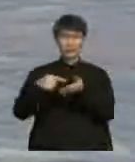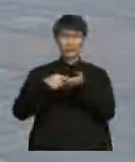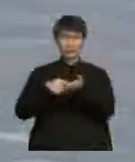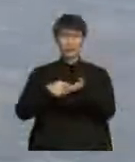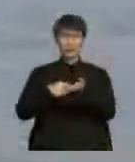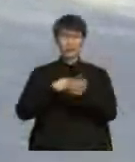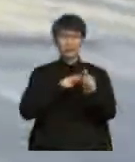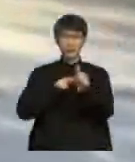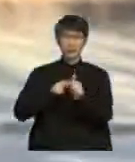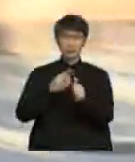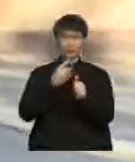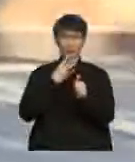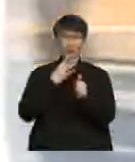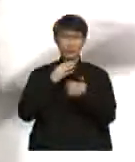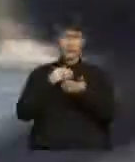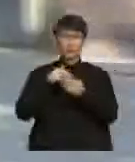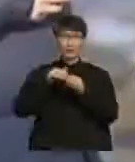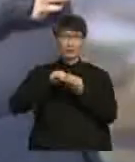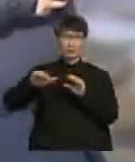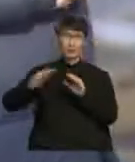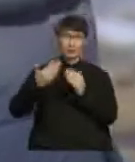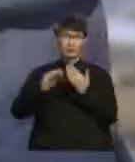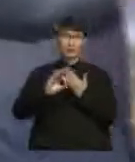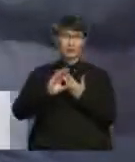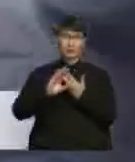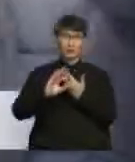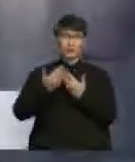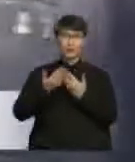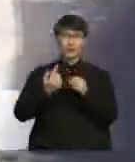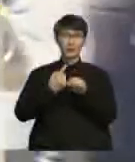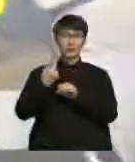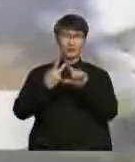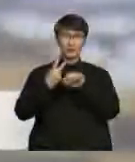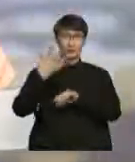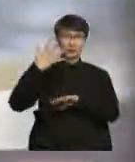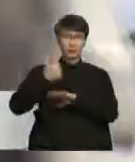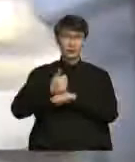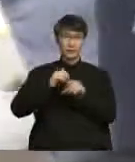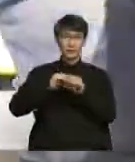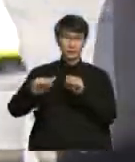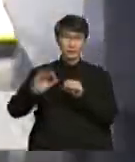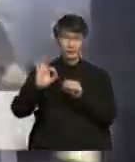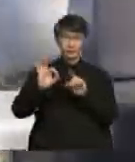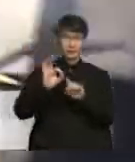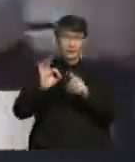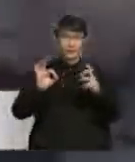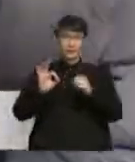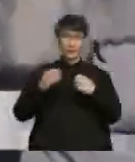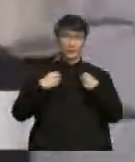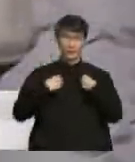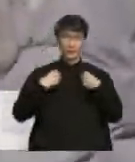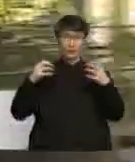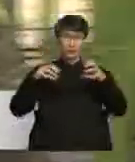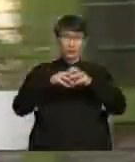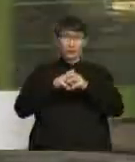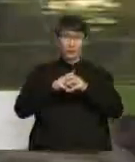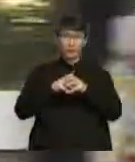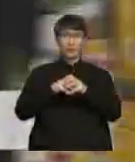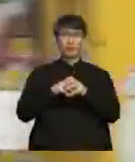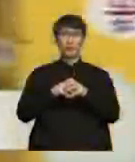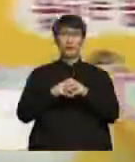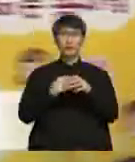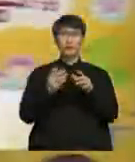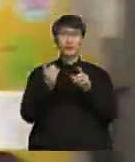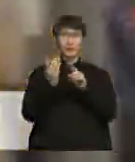자료만 제출하면 됩니다. 입학 지원금은 내년 2월 말쯤 지급되며 지원금으로는 교복을 포함한 의류와